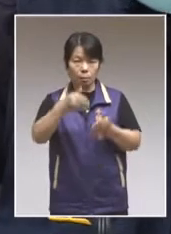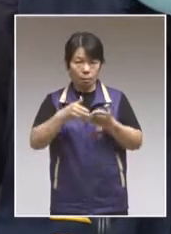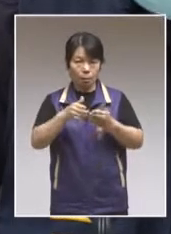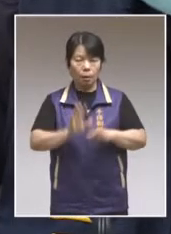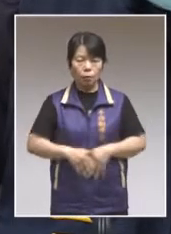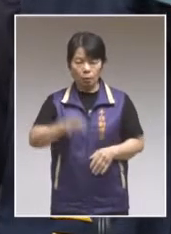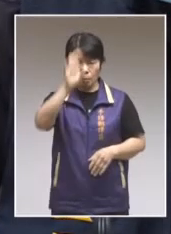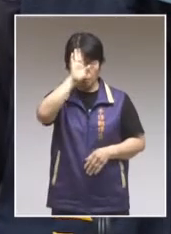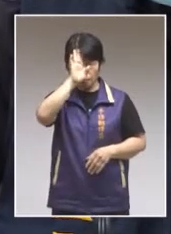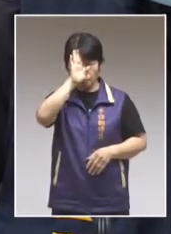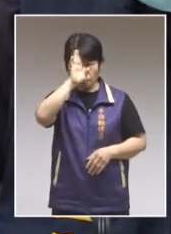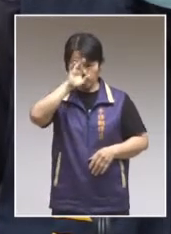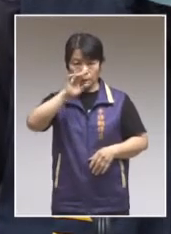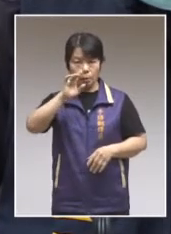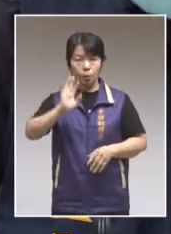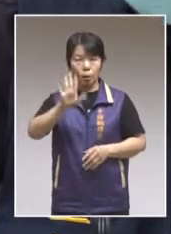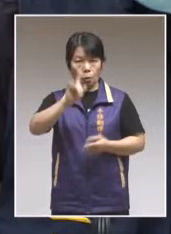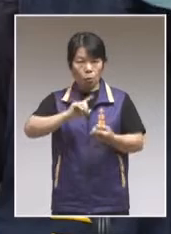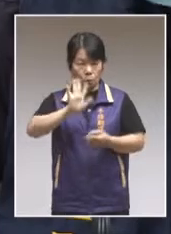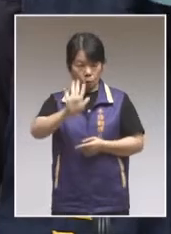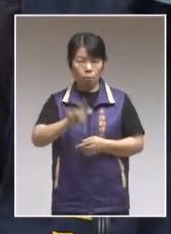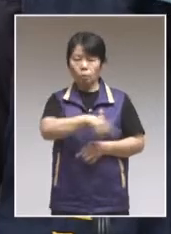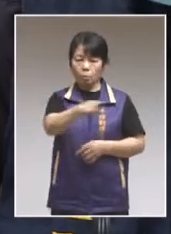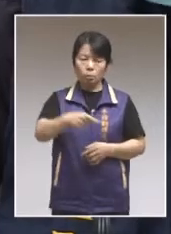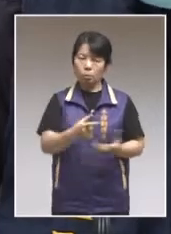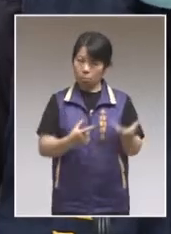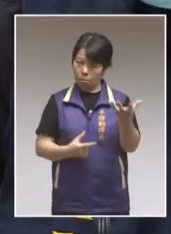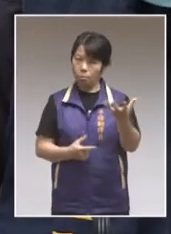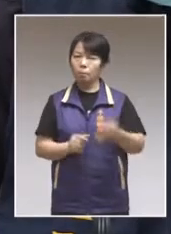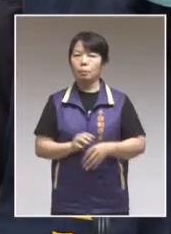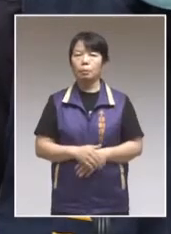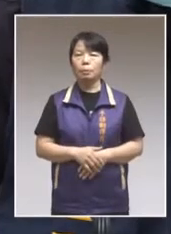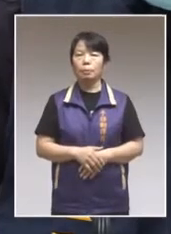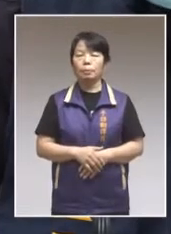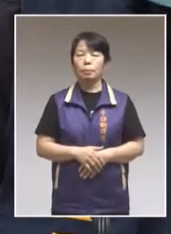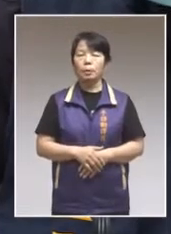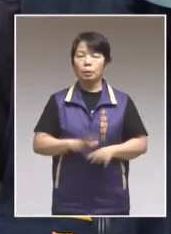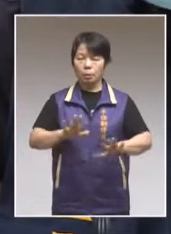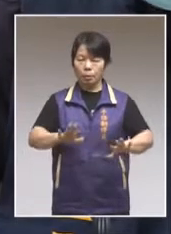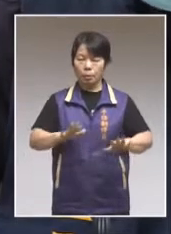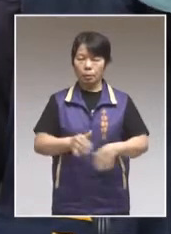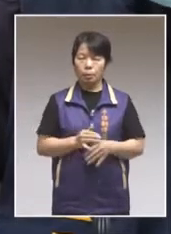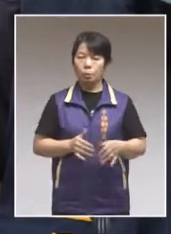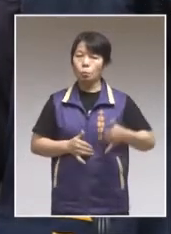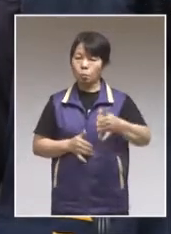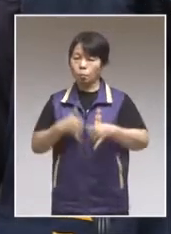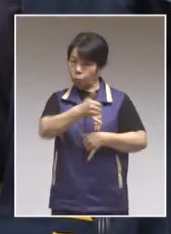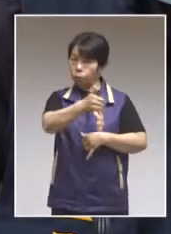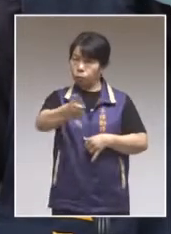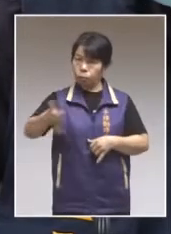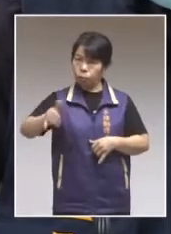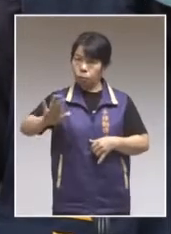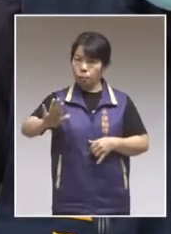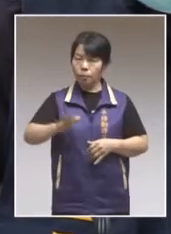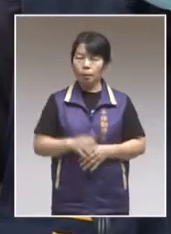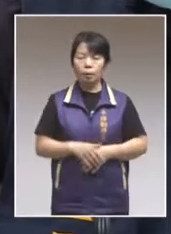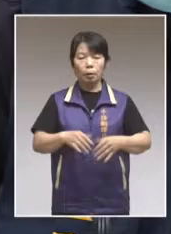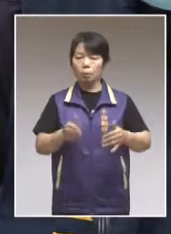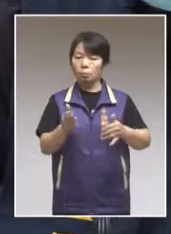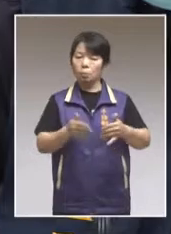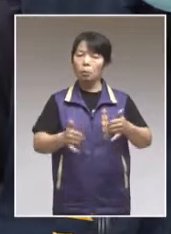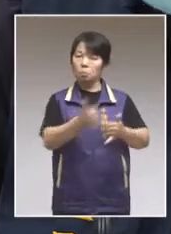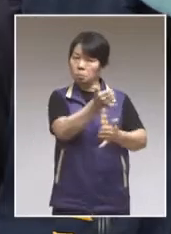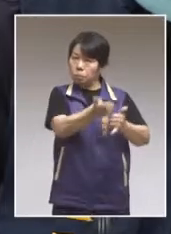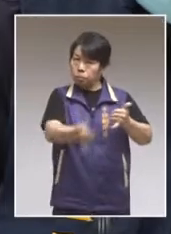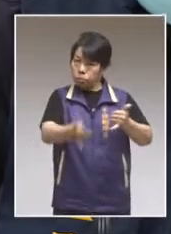症状的这些个案会比较多。那这些我们在统计上面也因为它的一个南北移动，